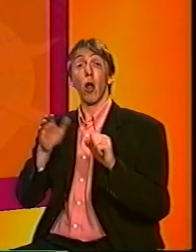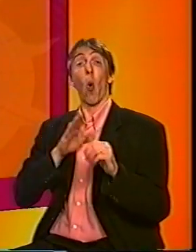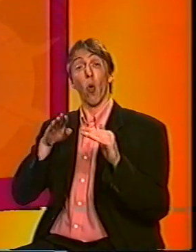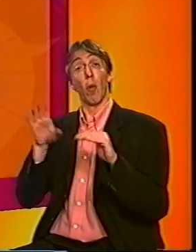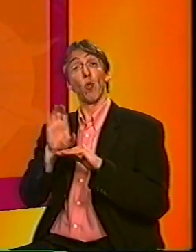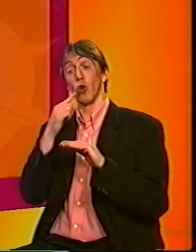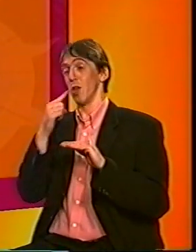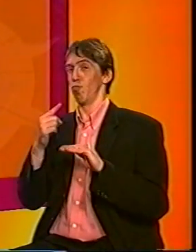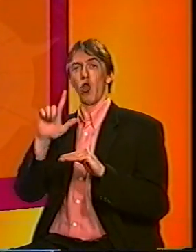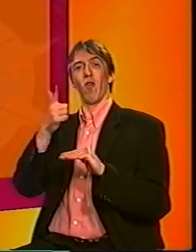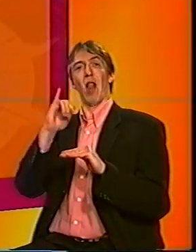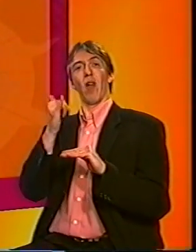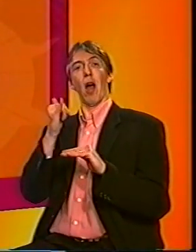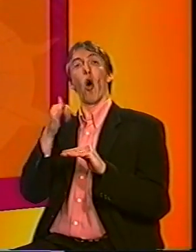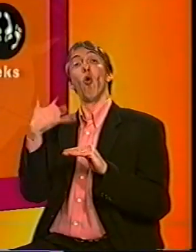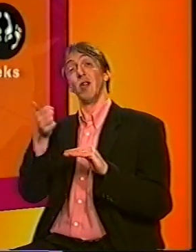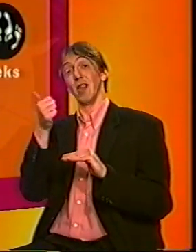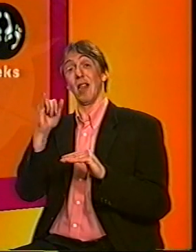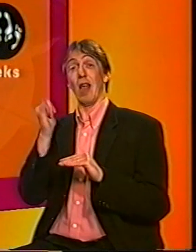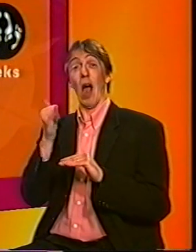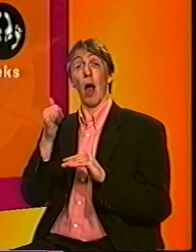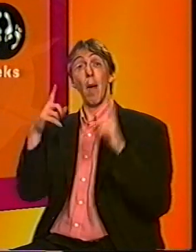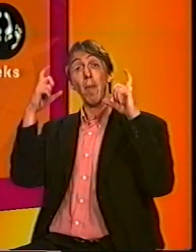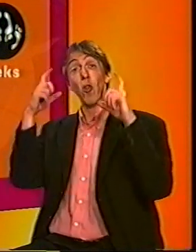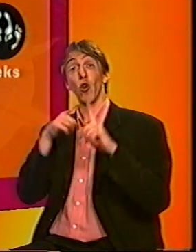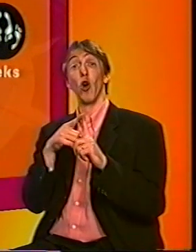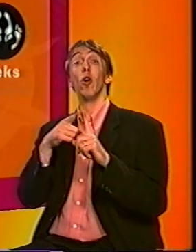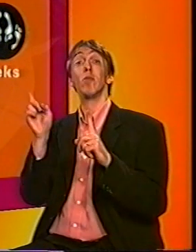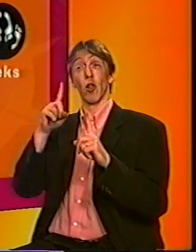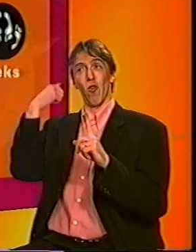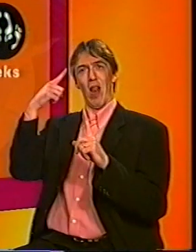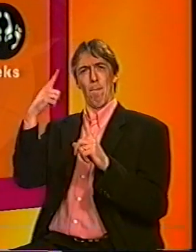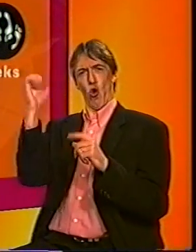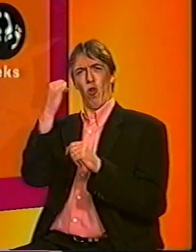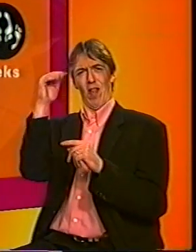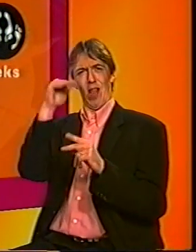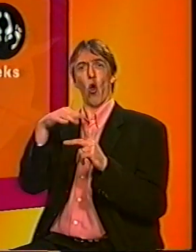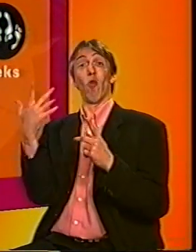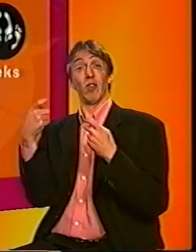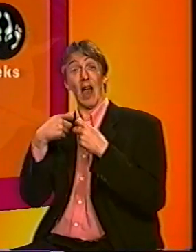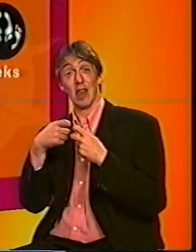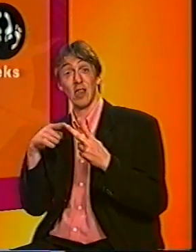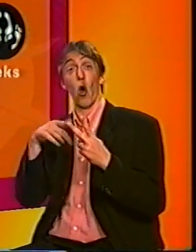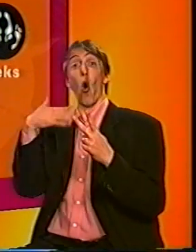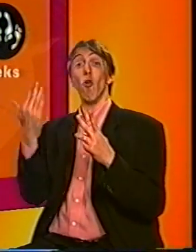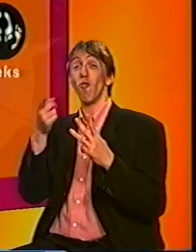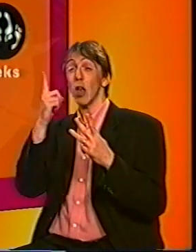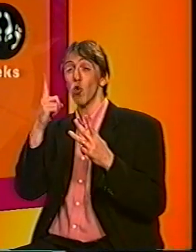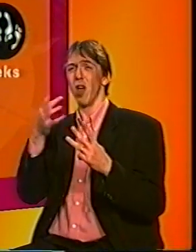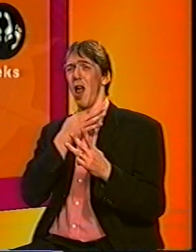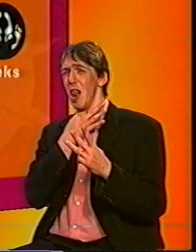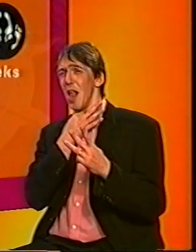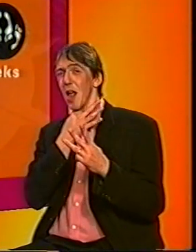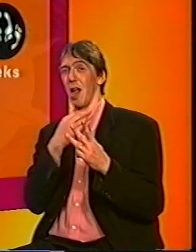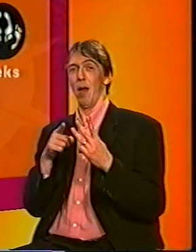video's komen deze plaatjes. Zit geweld in de film of seks of als waarschuwing angst. Enge film dus.